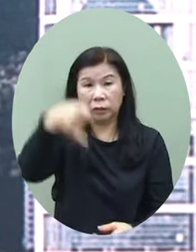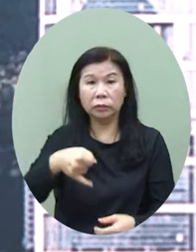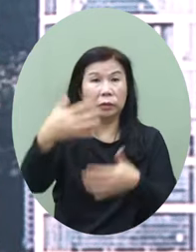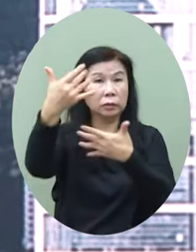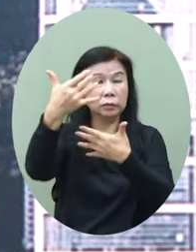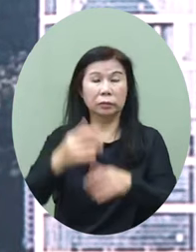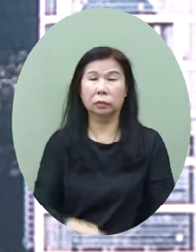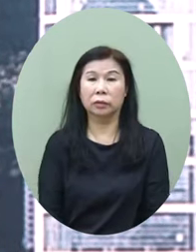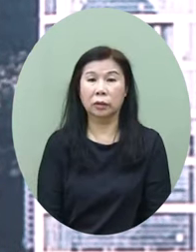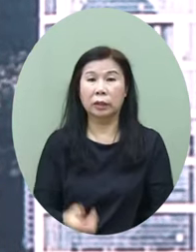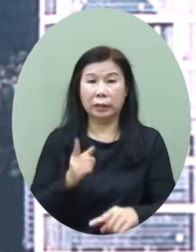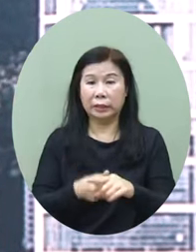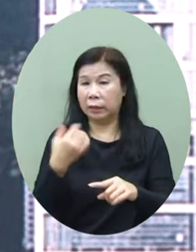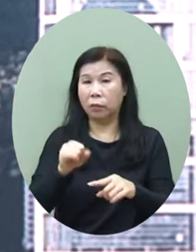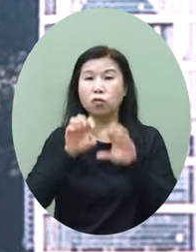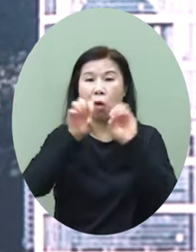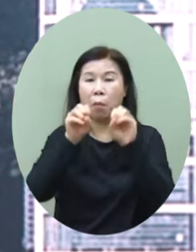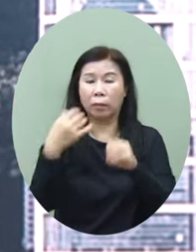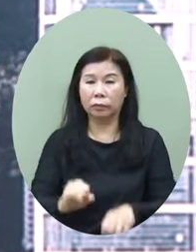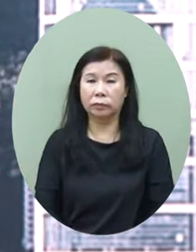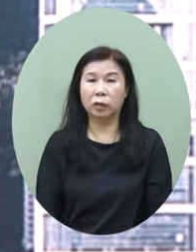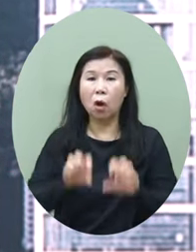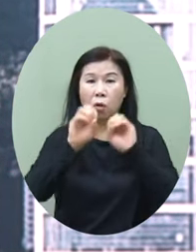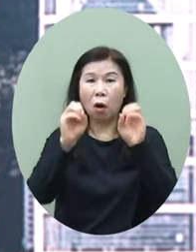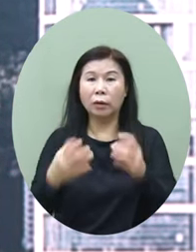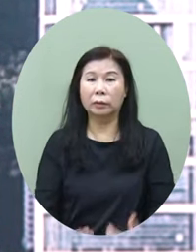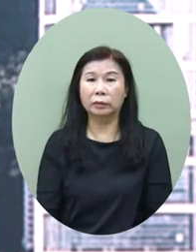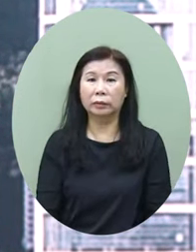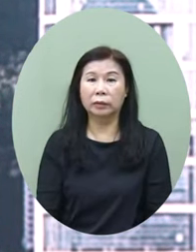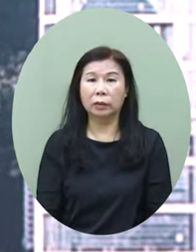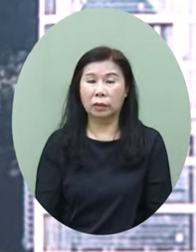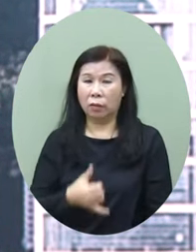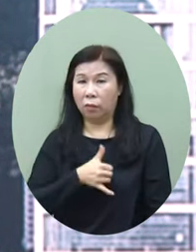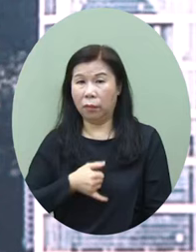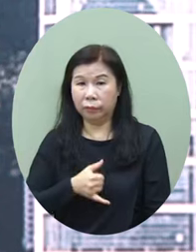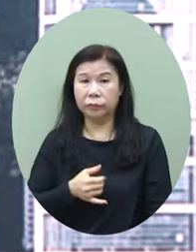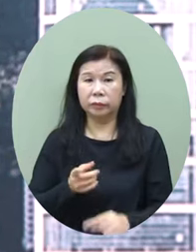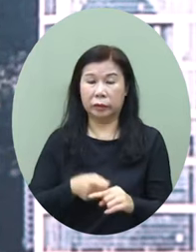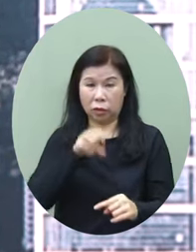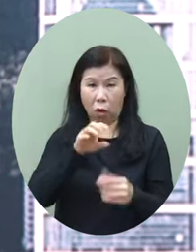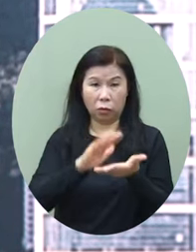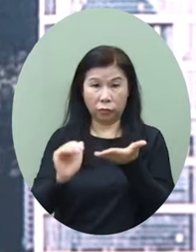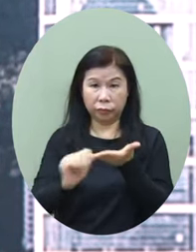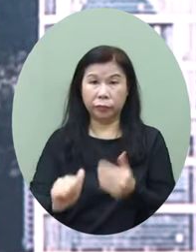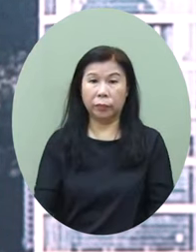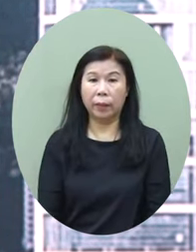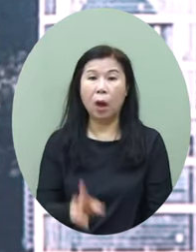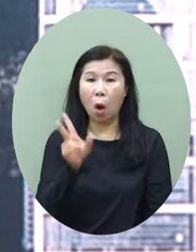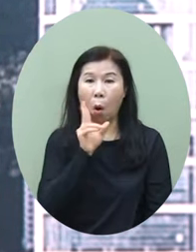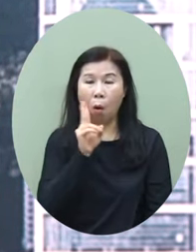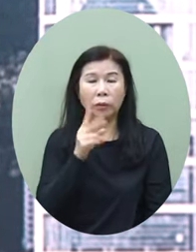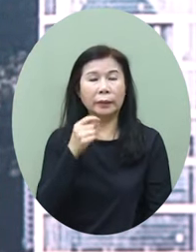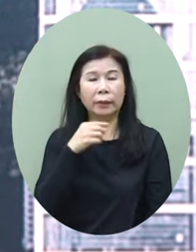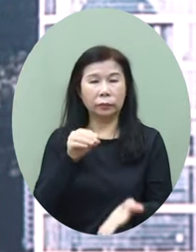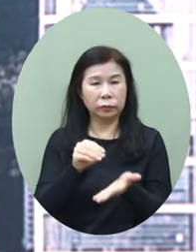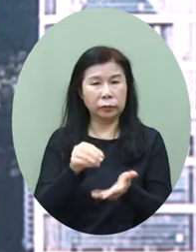時候做我不可以公佈了我公佈了你們又會去揣測但我可以告訴你們我們覺得有用的